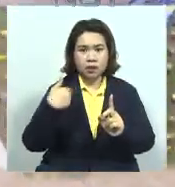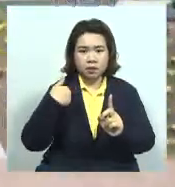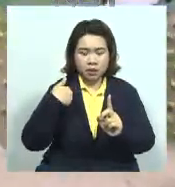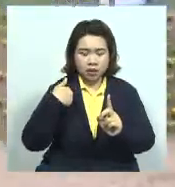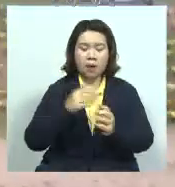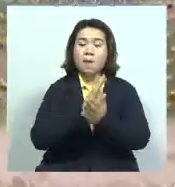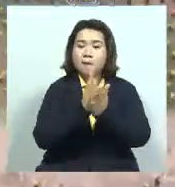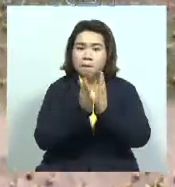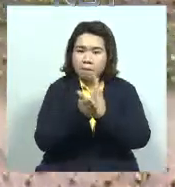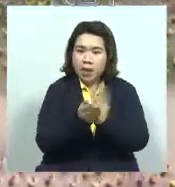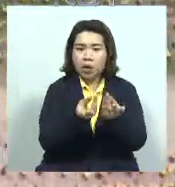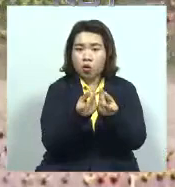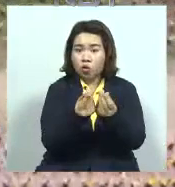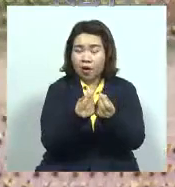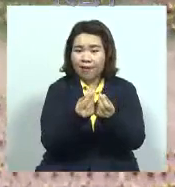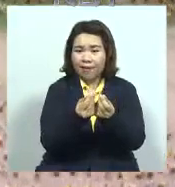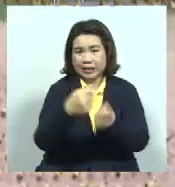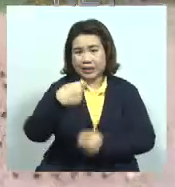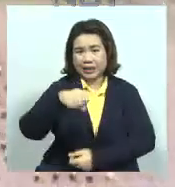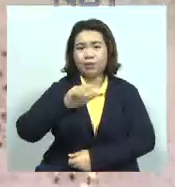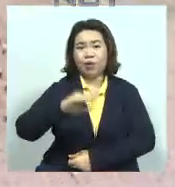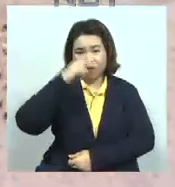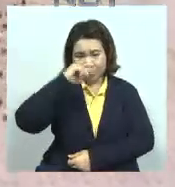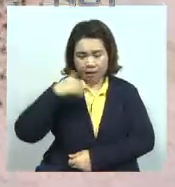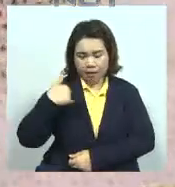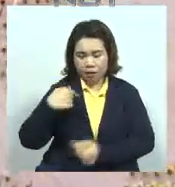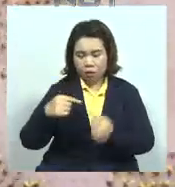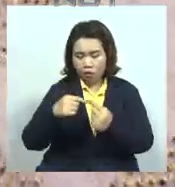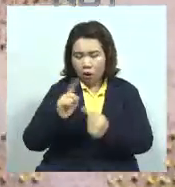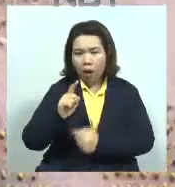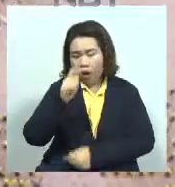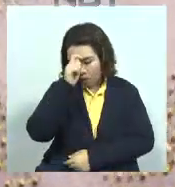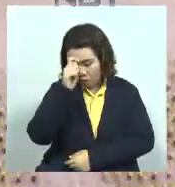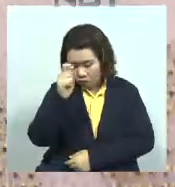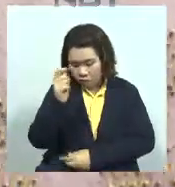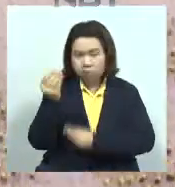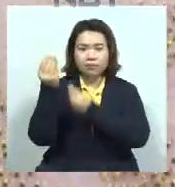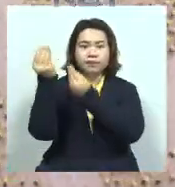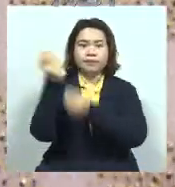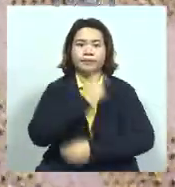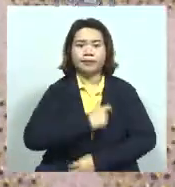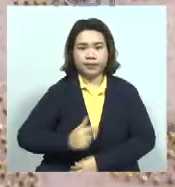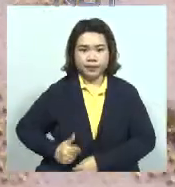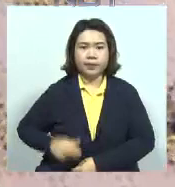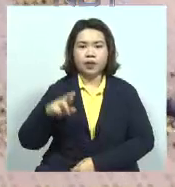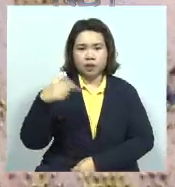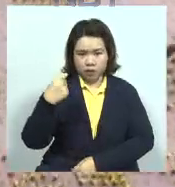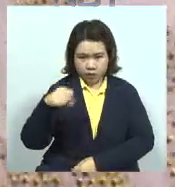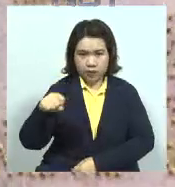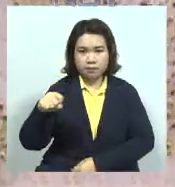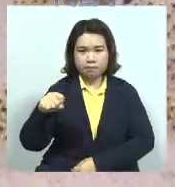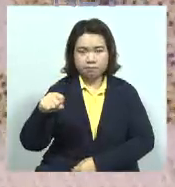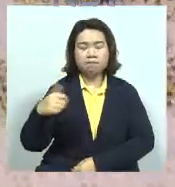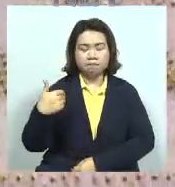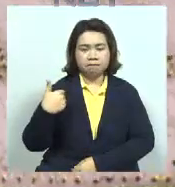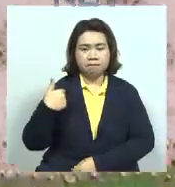อักษรเป็นเลข10ไทยเพื่อแสดงออกถึงความจงรักภักดีและน้อมสำนึกในพระมหากรุณาธิคุณของพระบาทสมเด็